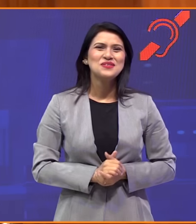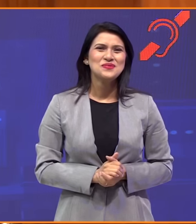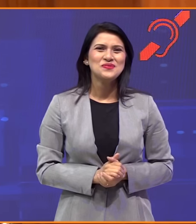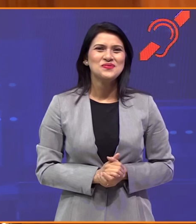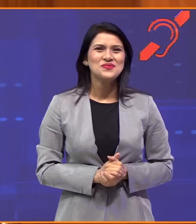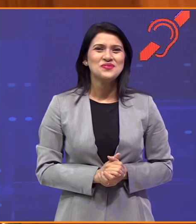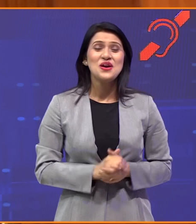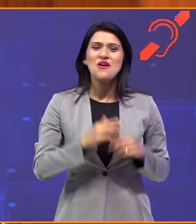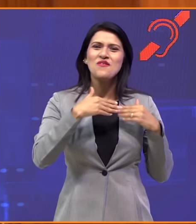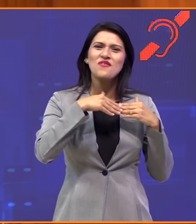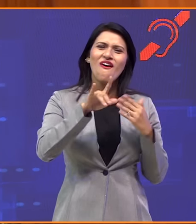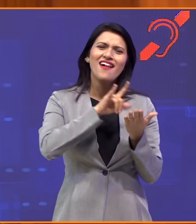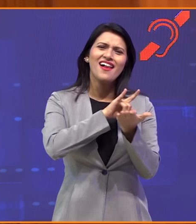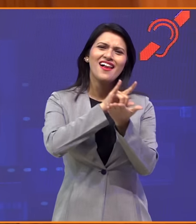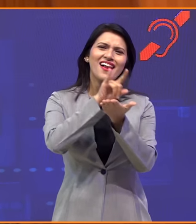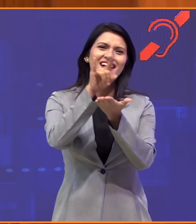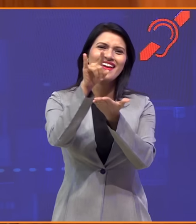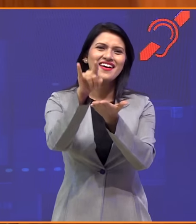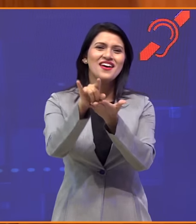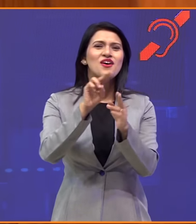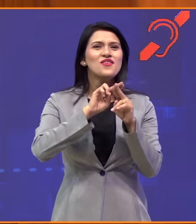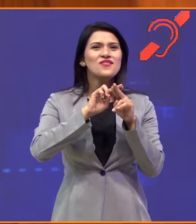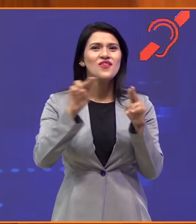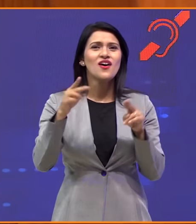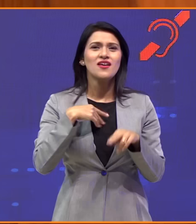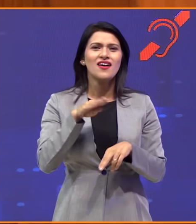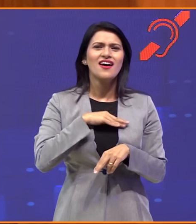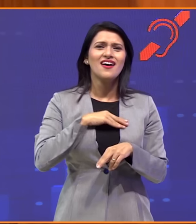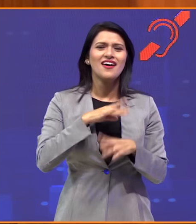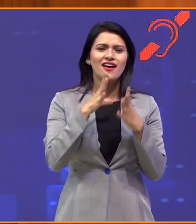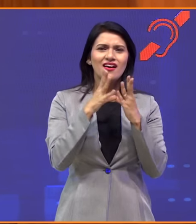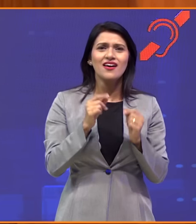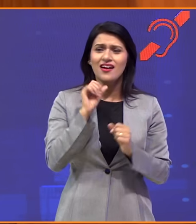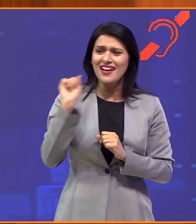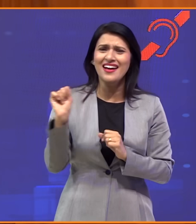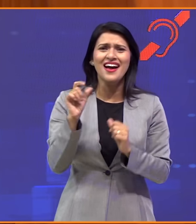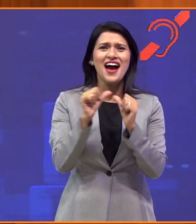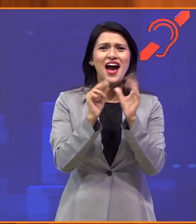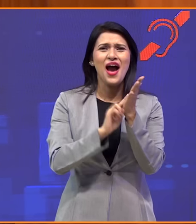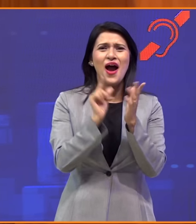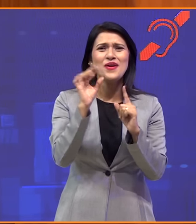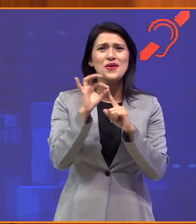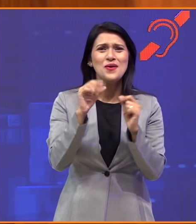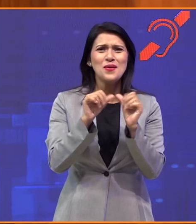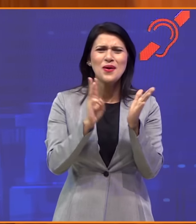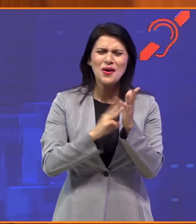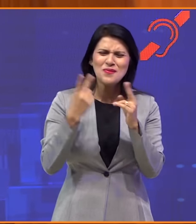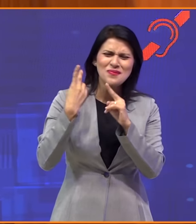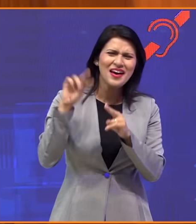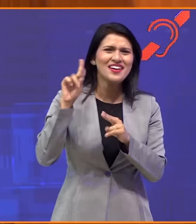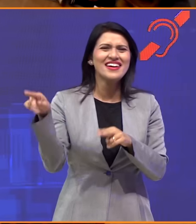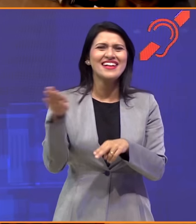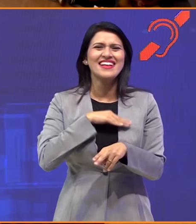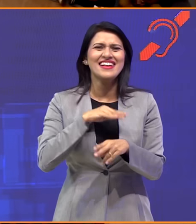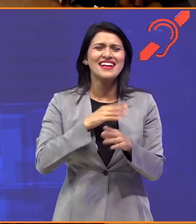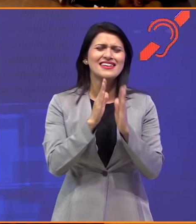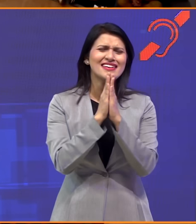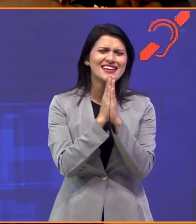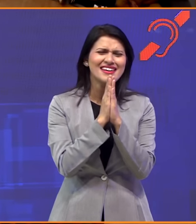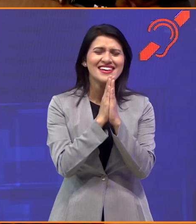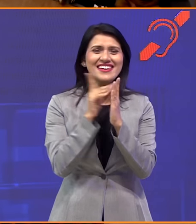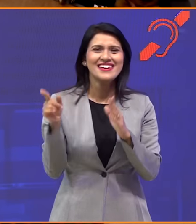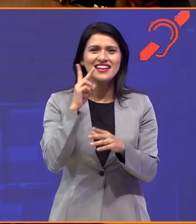तो पूरे रास्ते पूरे रास्ते मैं अपना डर भूल गया मुझे मुझे लगा कि इनको तो मुझसे भी ज्यादा डर लगता है